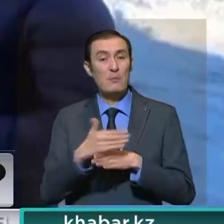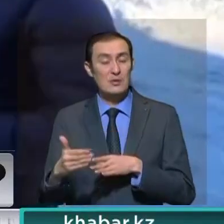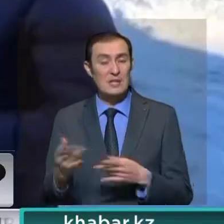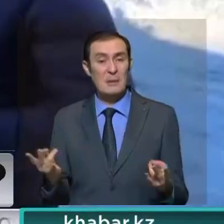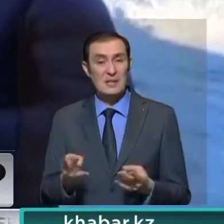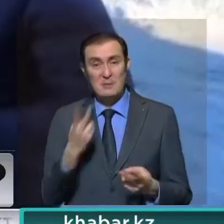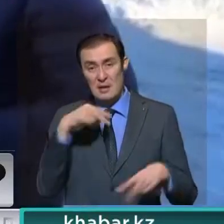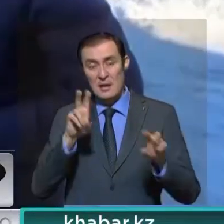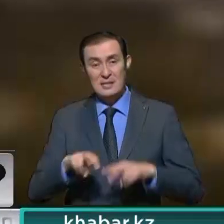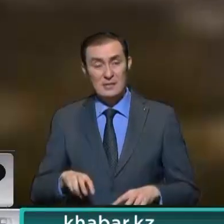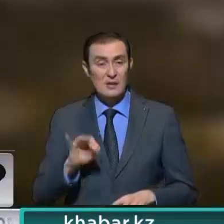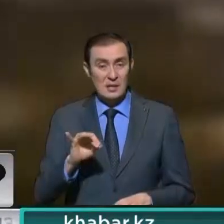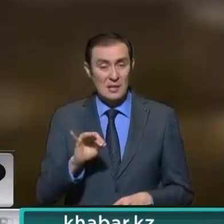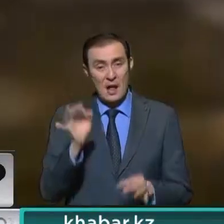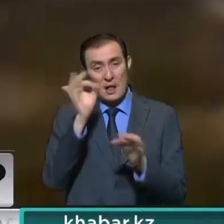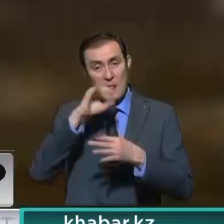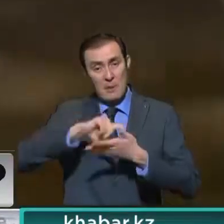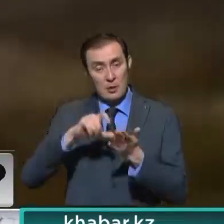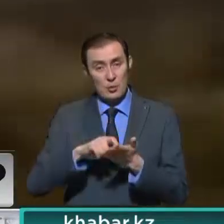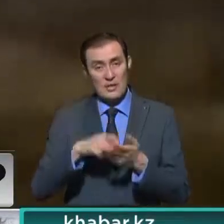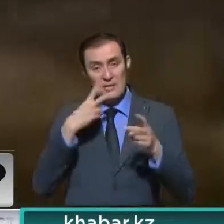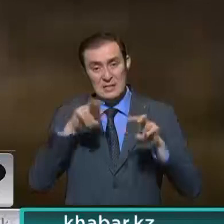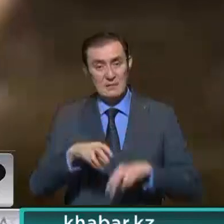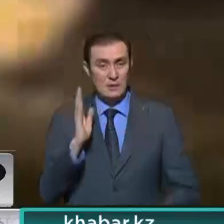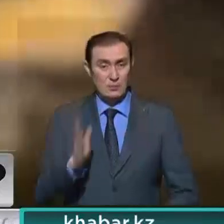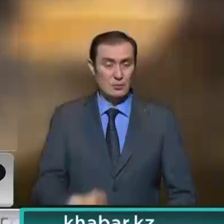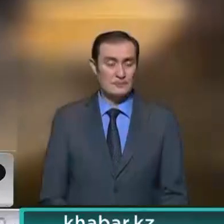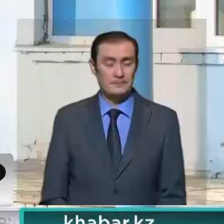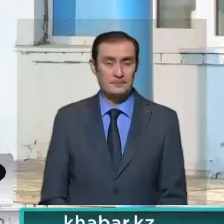всех необходимых расследований и лабораторных исследований